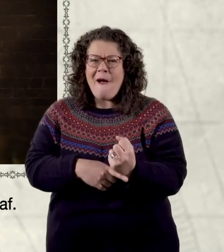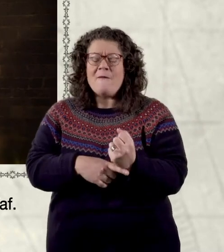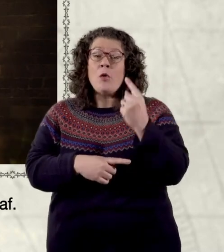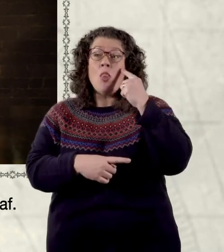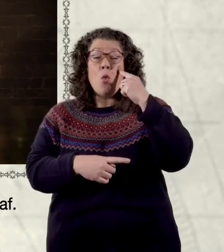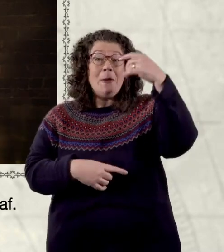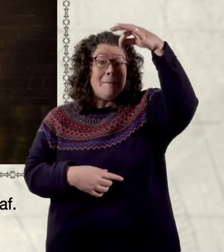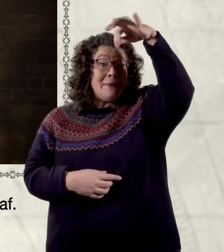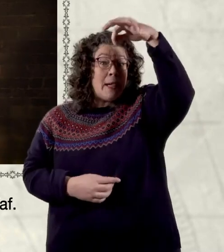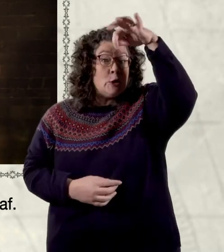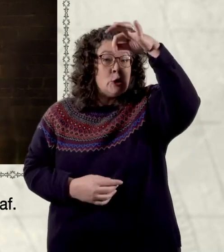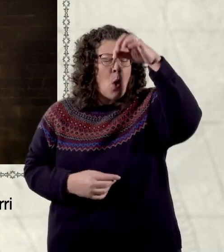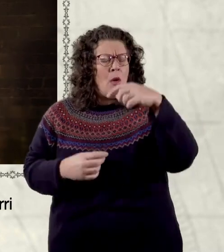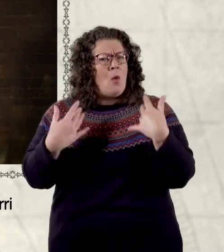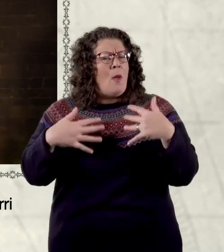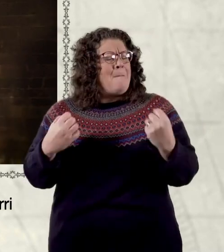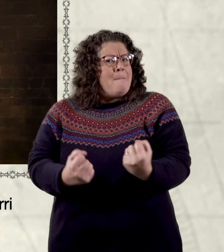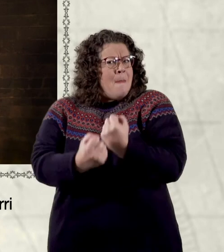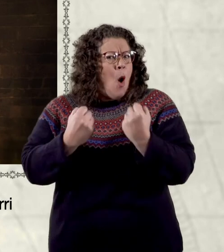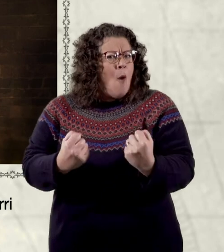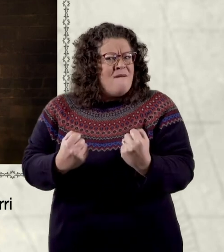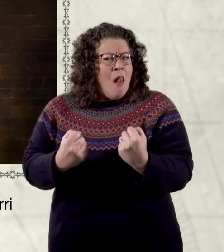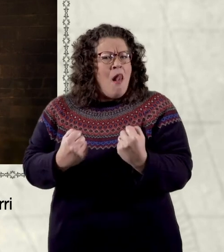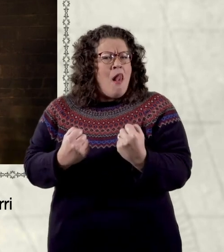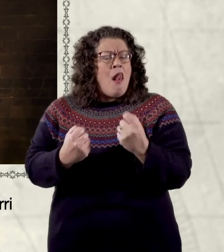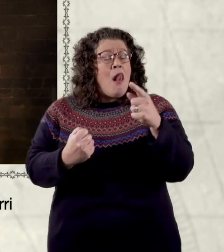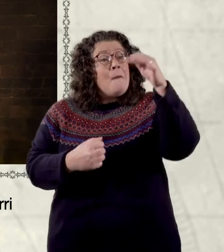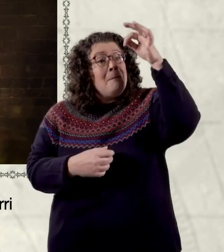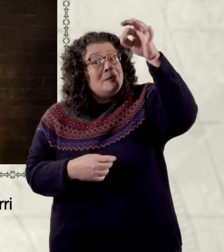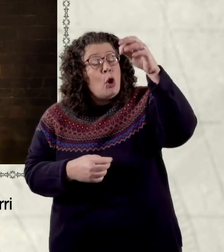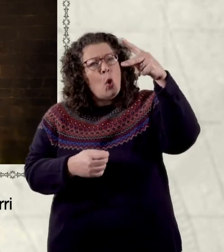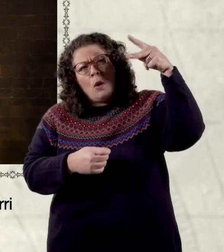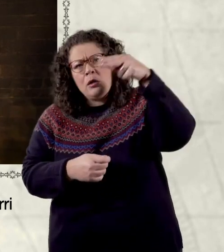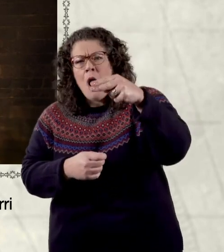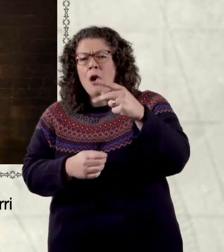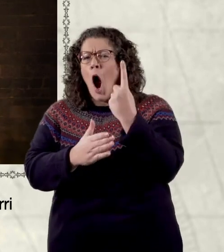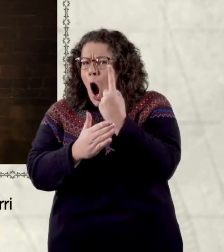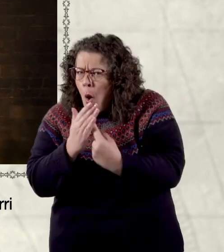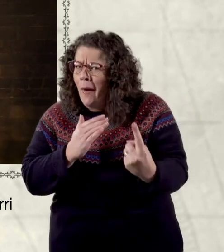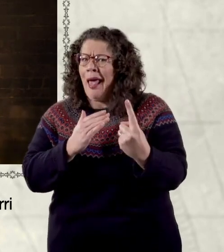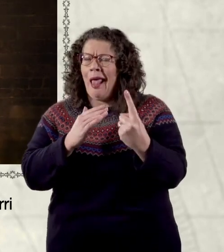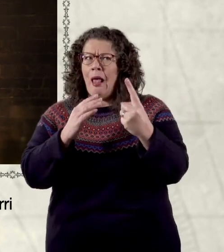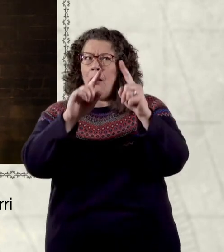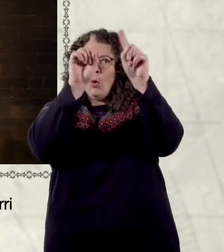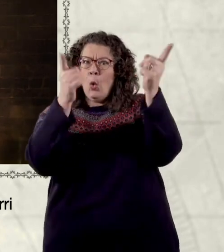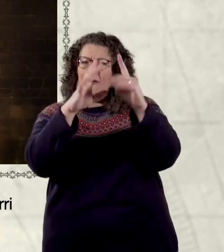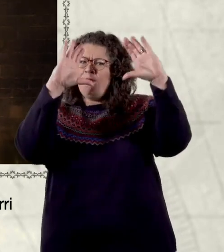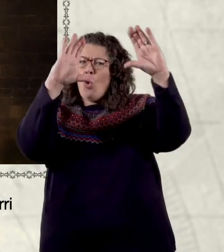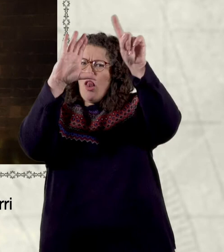uchelwydd oedd y peth cryfa, ond. O chi dim ond yn cael ei dorri, yng ngolau